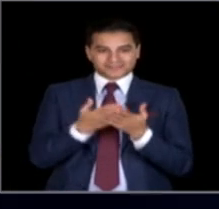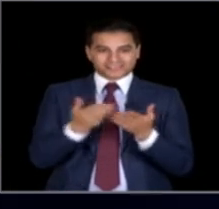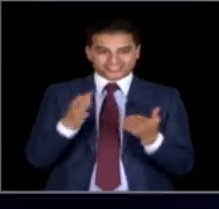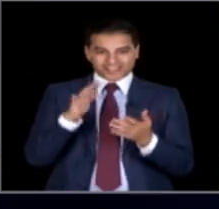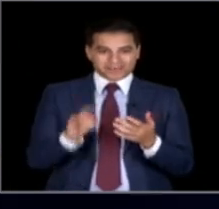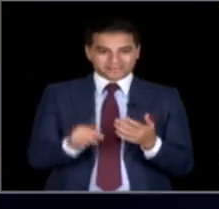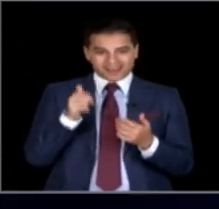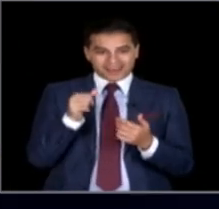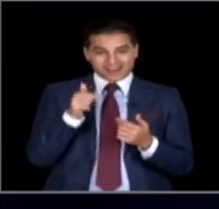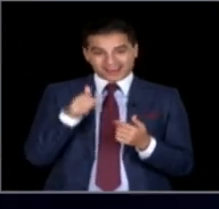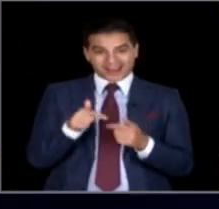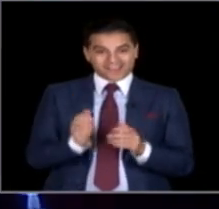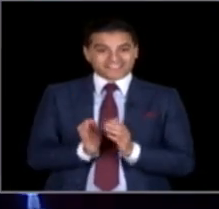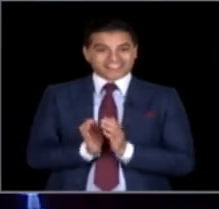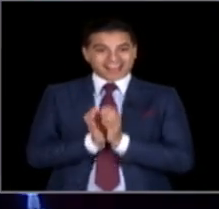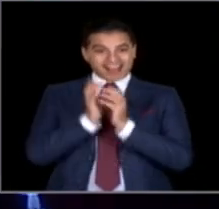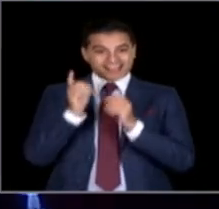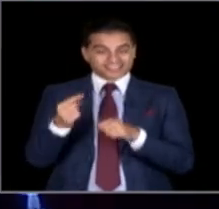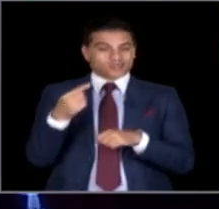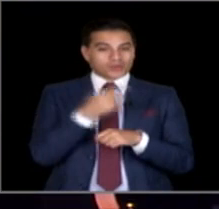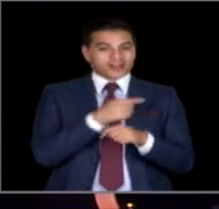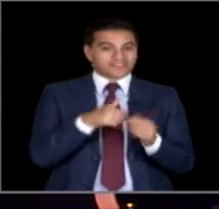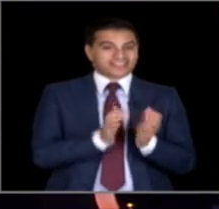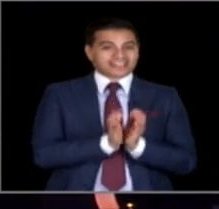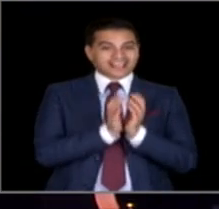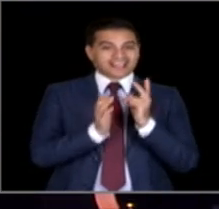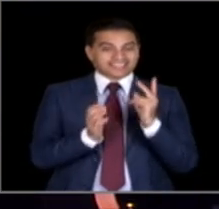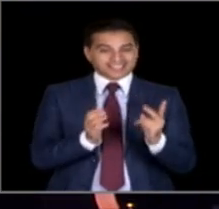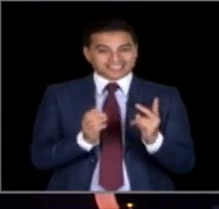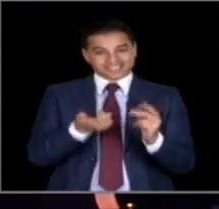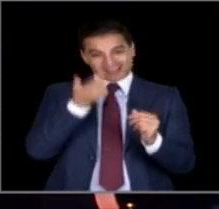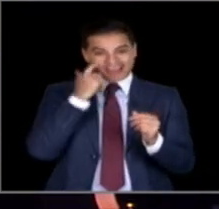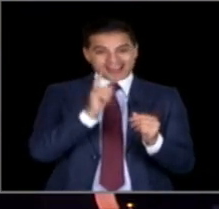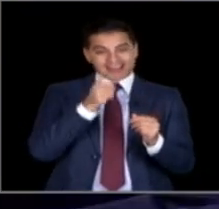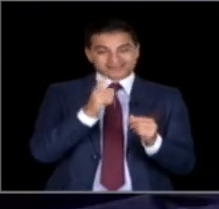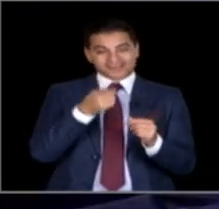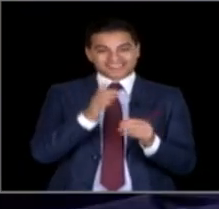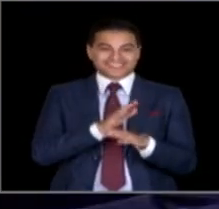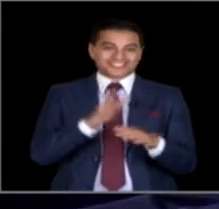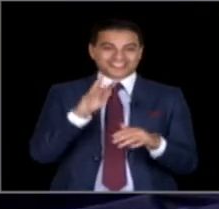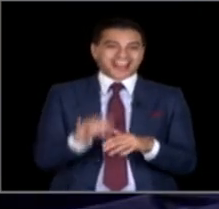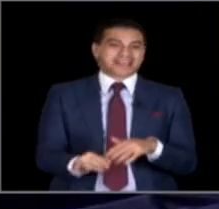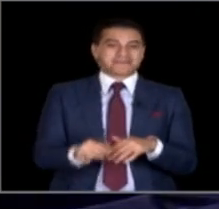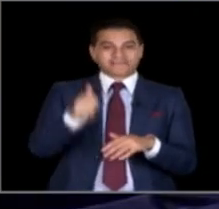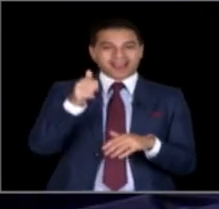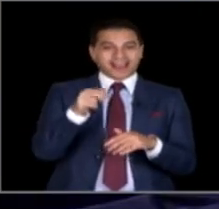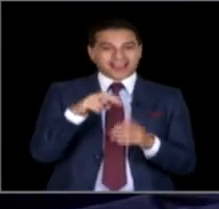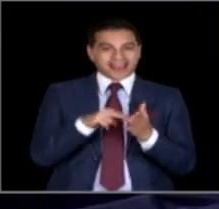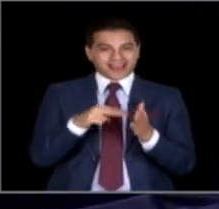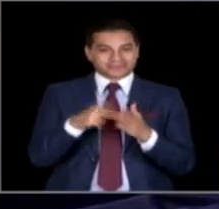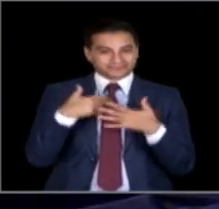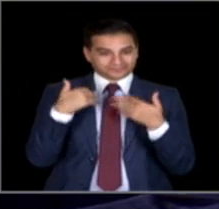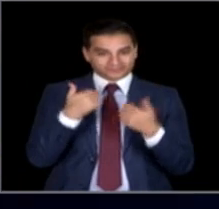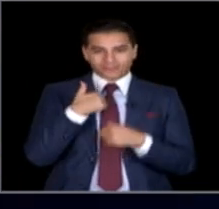عصام؟ هنا في كاس وهنا في كاسين. ازيك يا شيماء؟ ازي حضرتك؟ عاملة ايه؟ الحمد